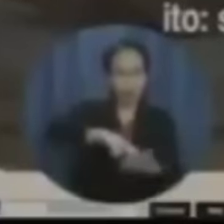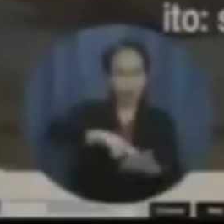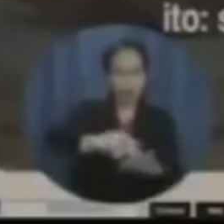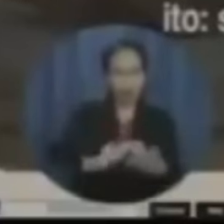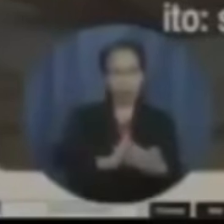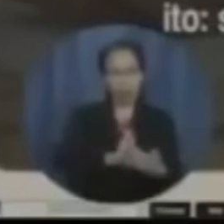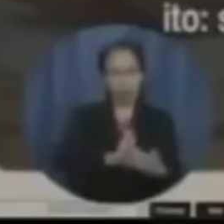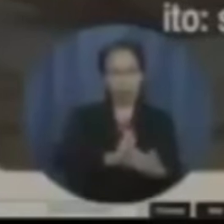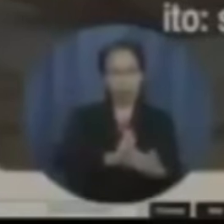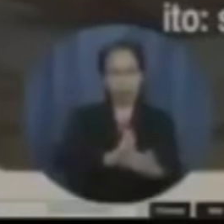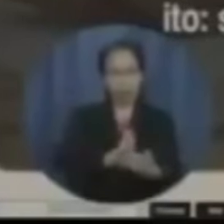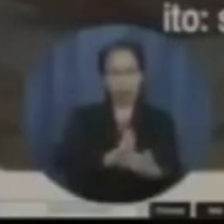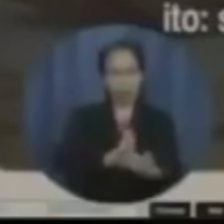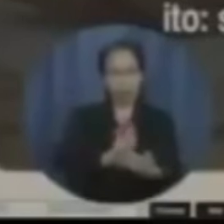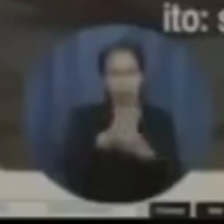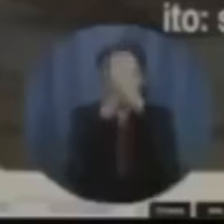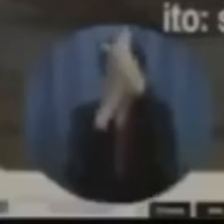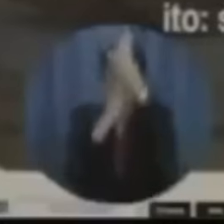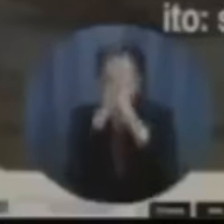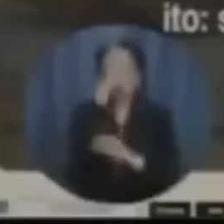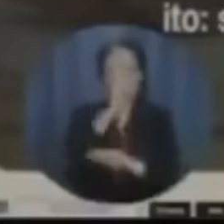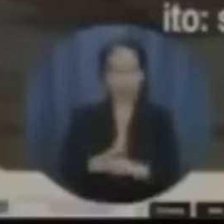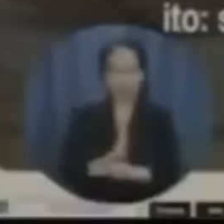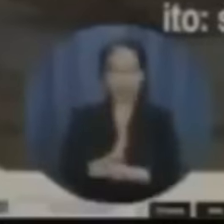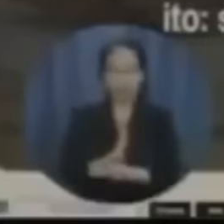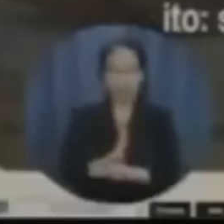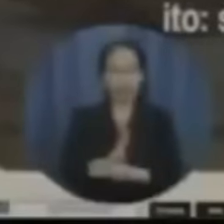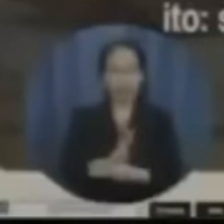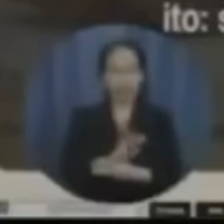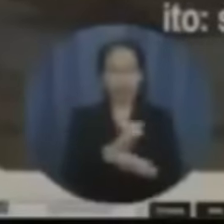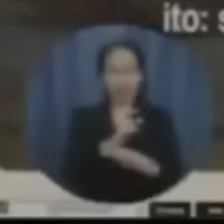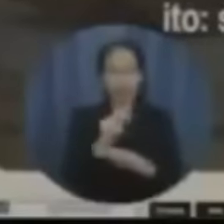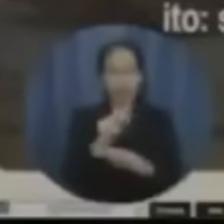akin. Sa Diyos ka sumamba. Si Juan na yun ha.